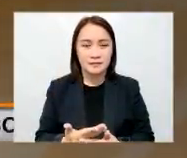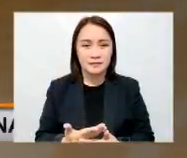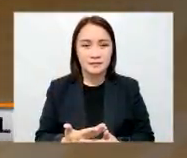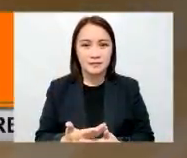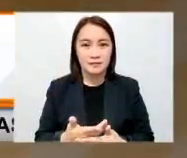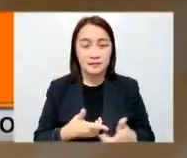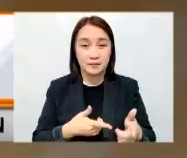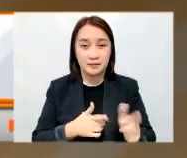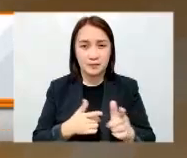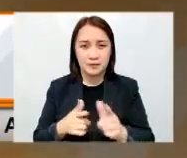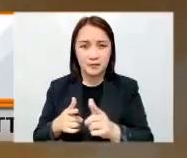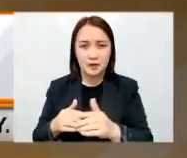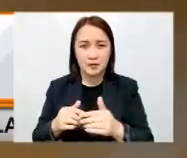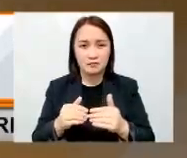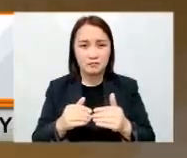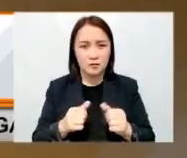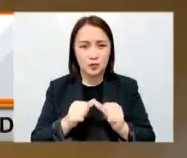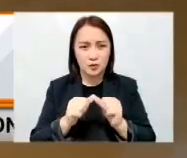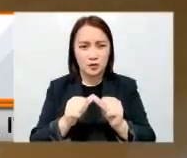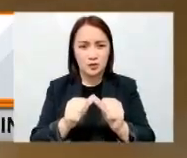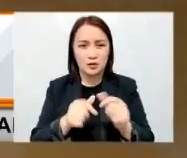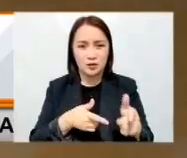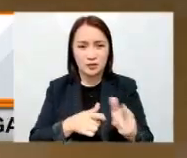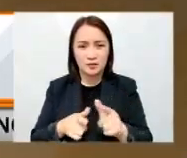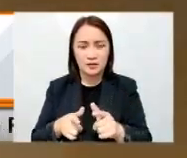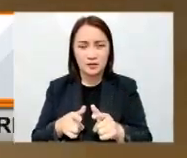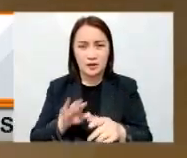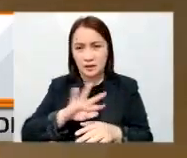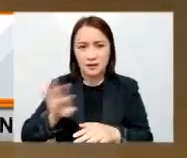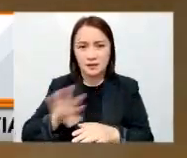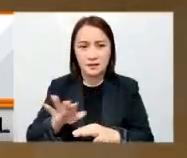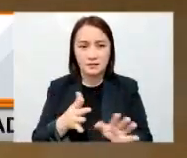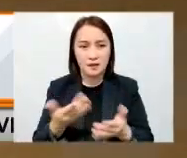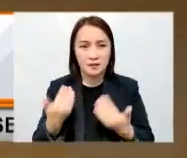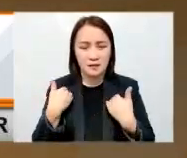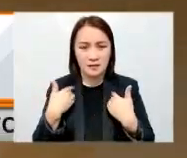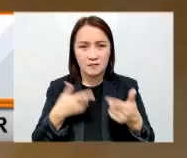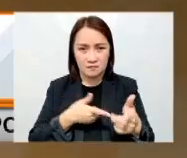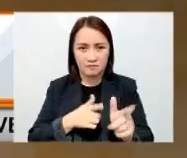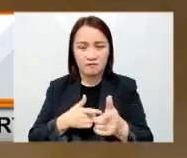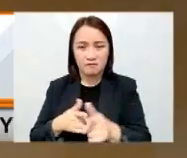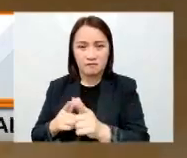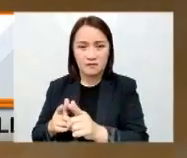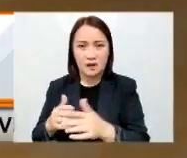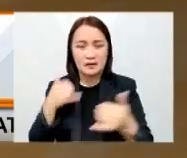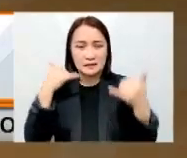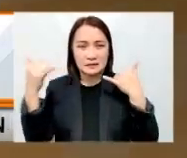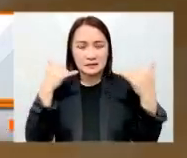Sunod-sunod ang mga putok ng baril. Alis! Alis! Alis! Kasabay ng mga pagbaril, ang malakas na sigaw at pagsabog.